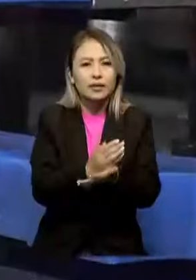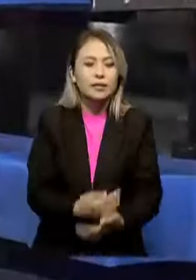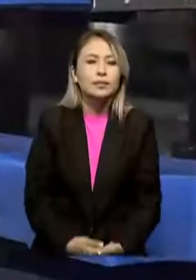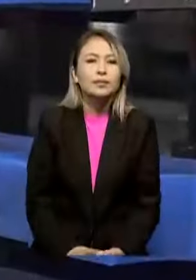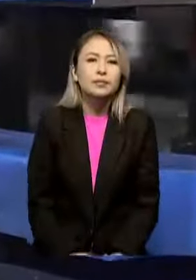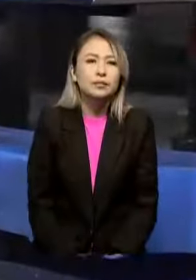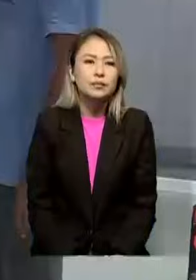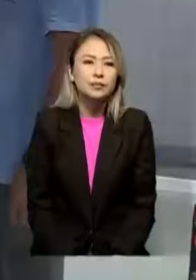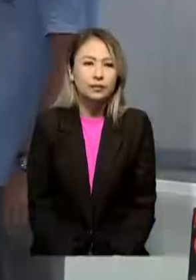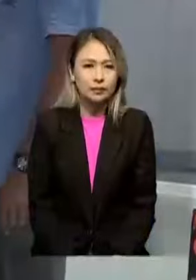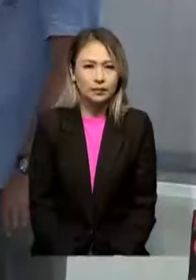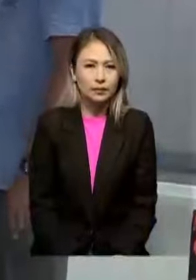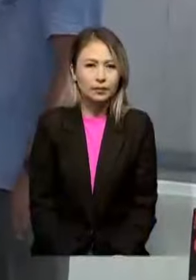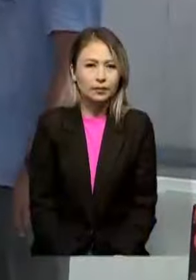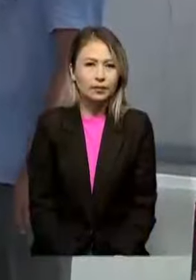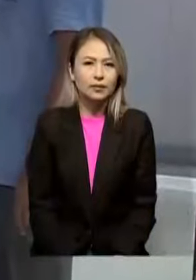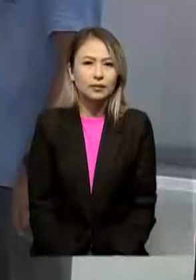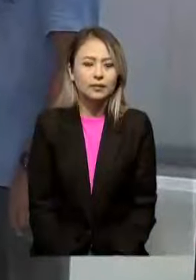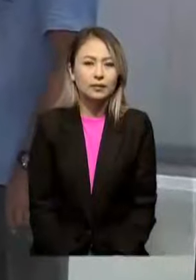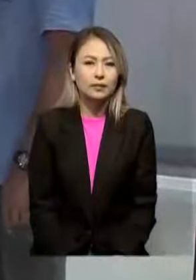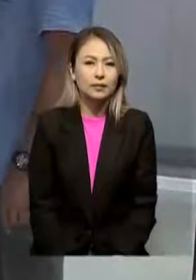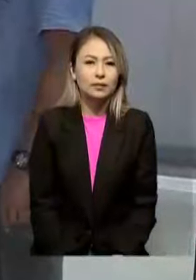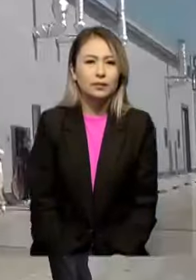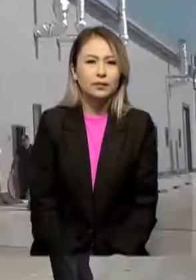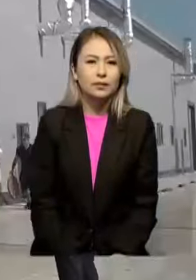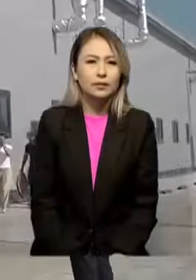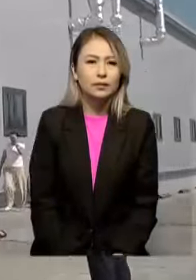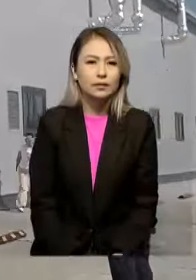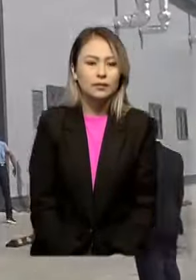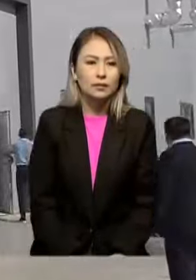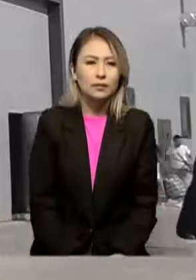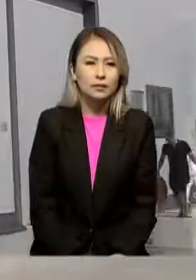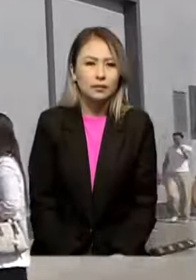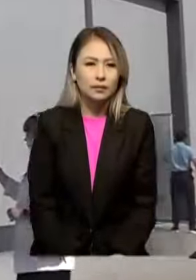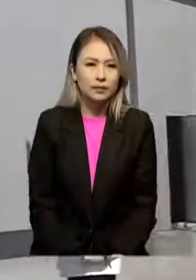Талғат Серікқалиұлы, Болат Жарылғасов, Елдар Аюпов, Батыс Қазақстан облысы 24 KZ.